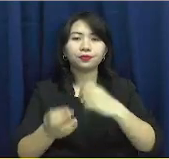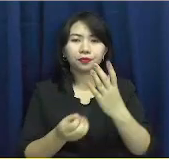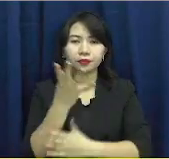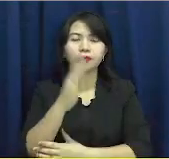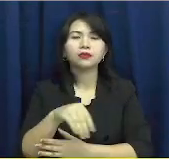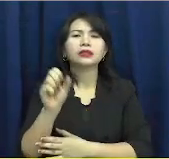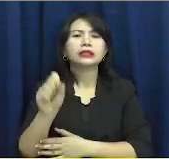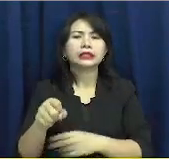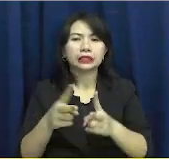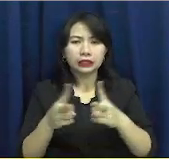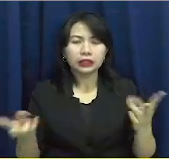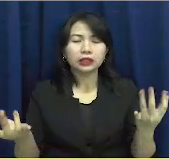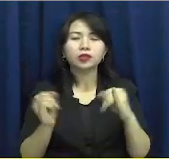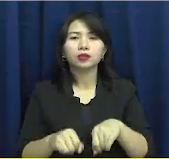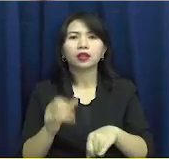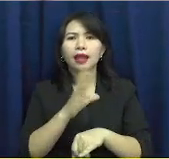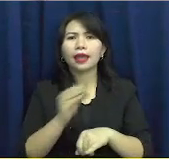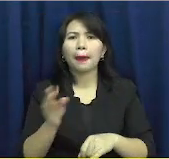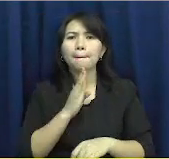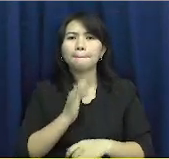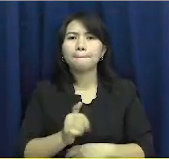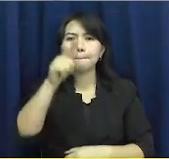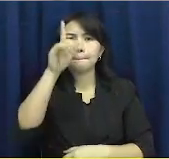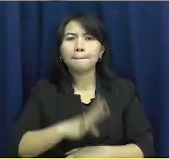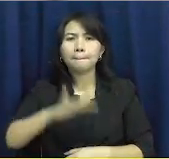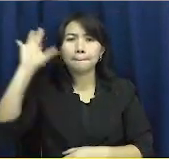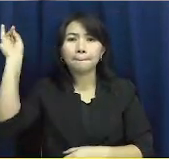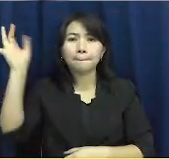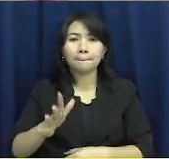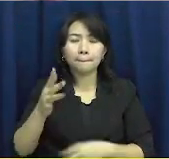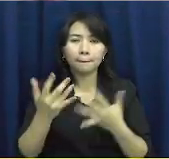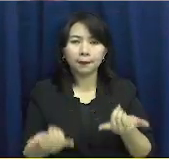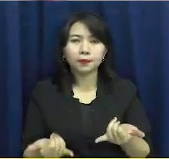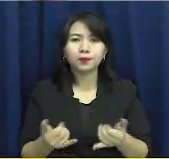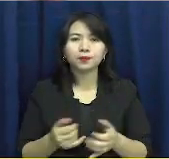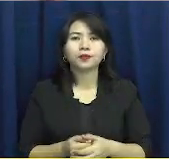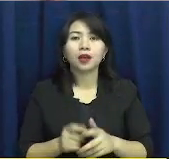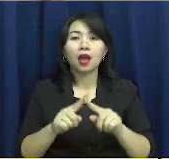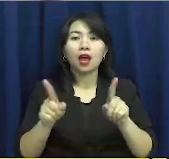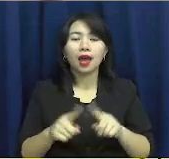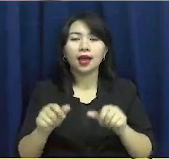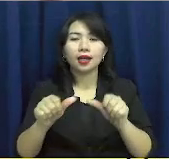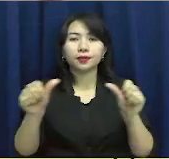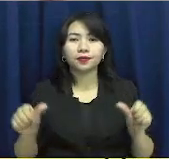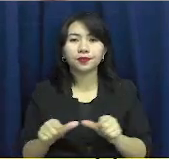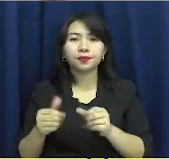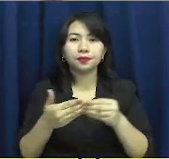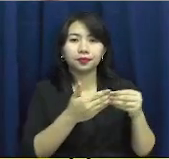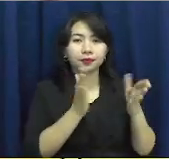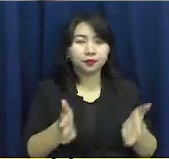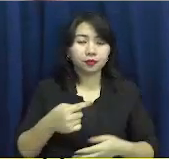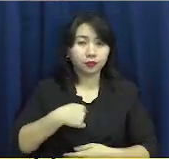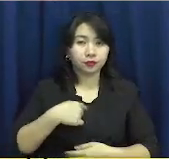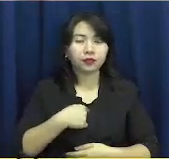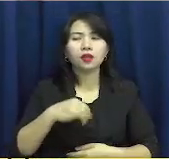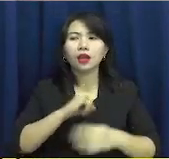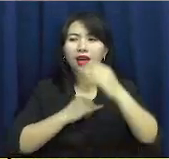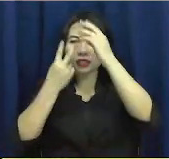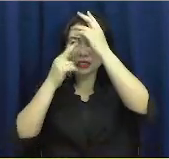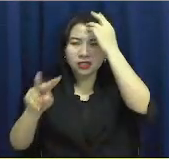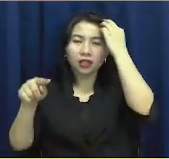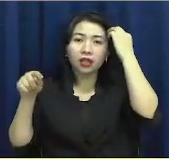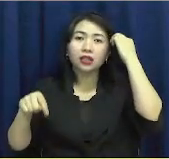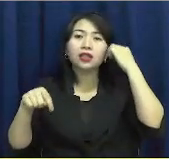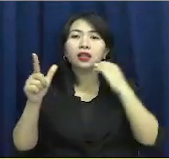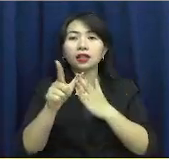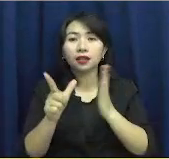Alam mo, Sir John, no, biyaya ng Panginoon as far as being area leader is concerned. Nakikita ko po na itong topic natin